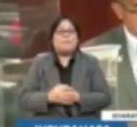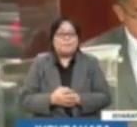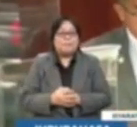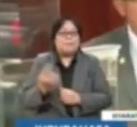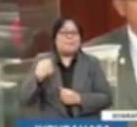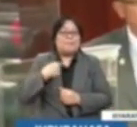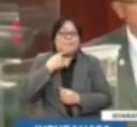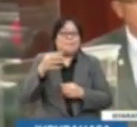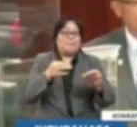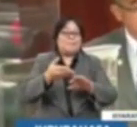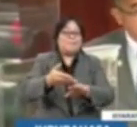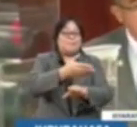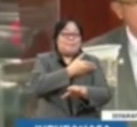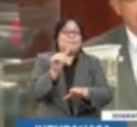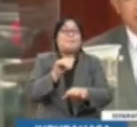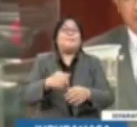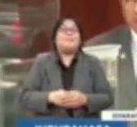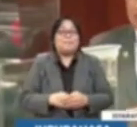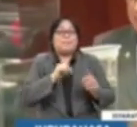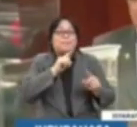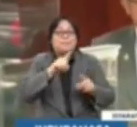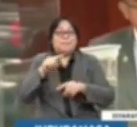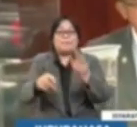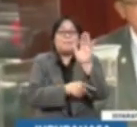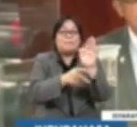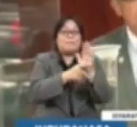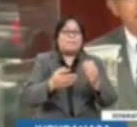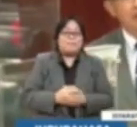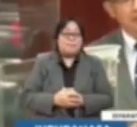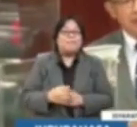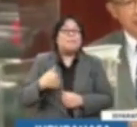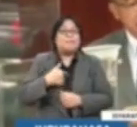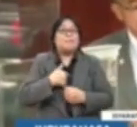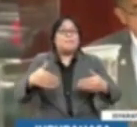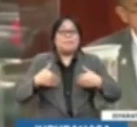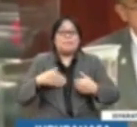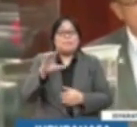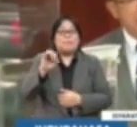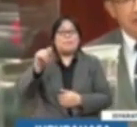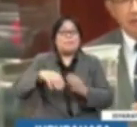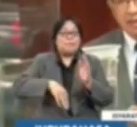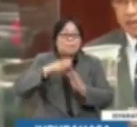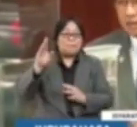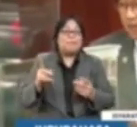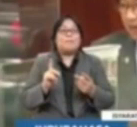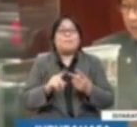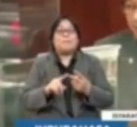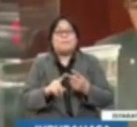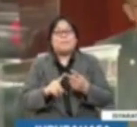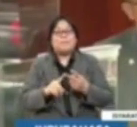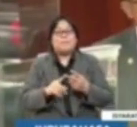sakitlah Terangkan dahulu banyak kali juga dalam jawaban di Palembang ini kita telah menghadirkan Najwa yang berlebihan